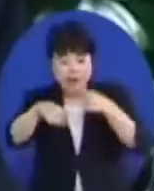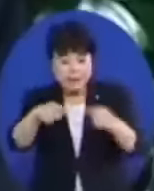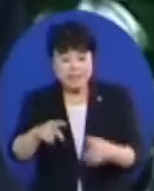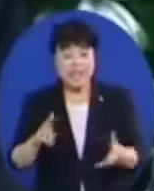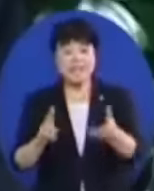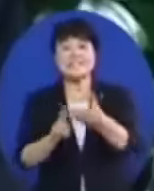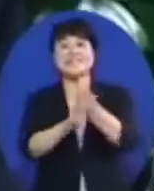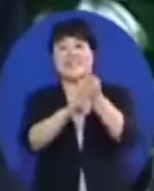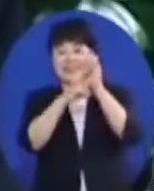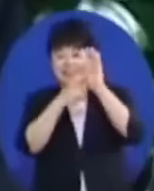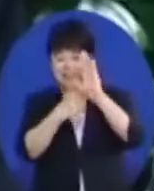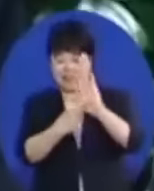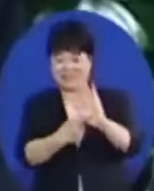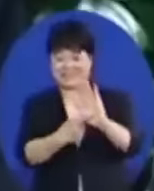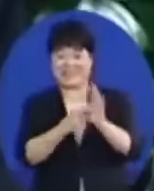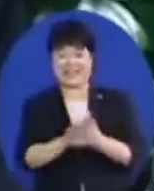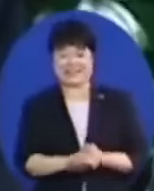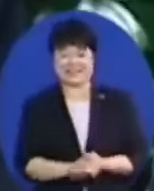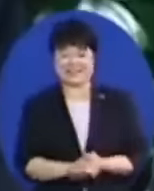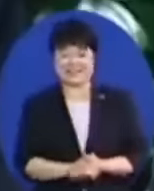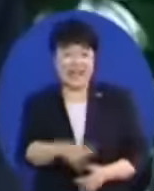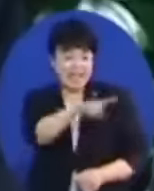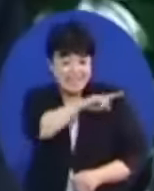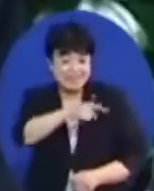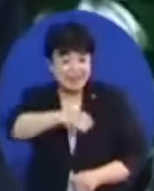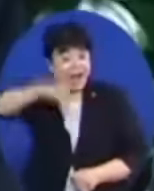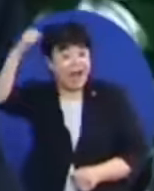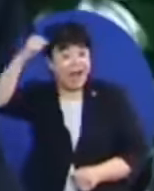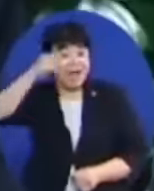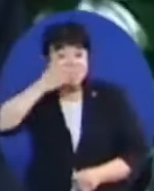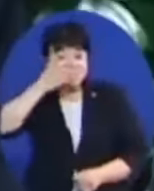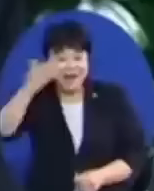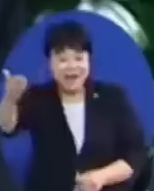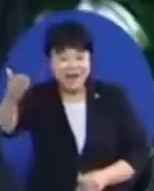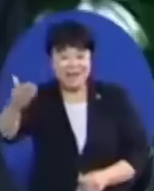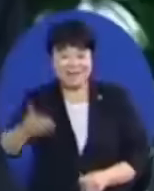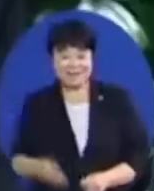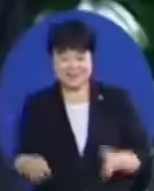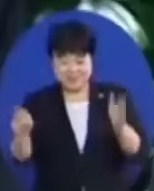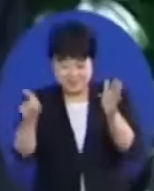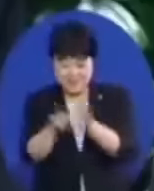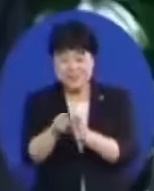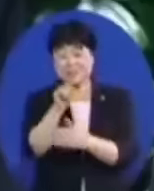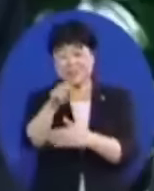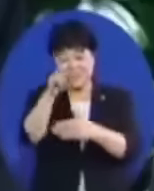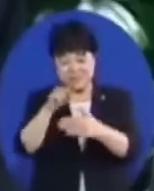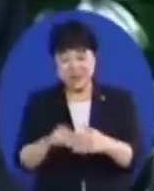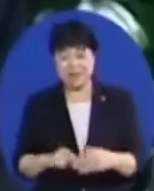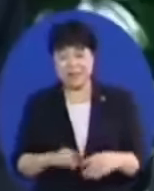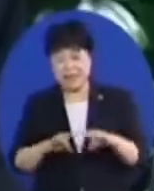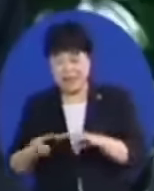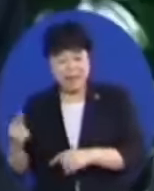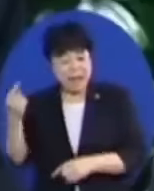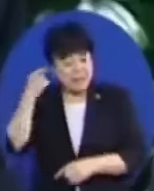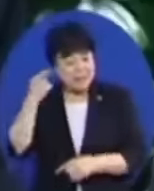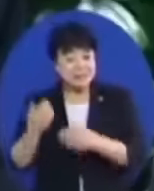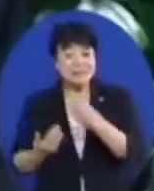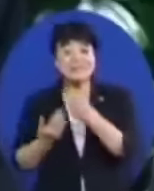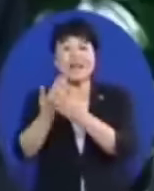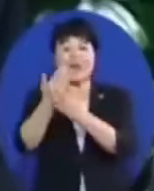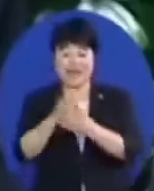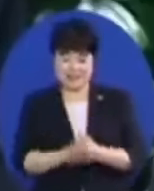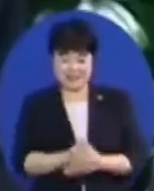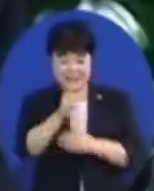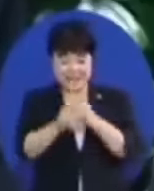놀라운 기적이 일어나게 됐던 것입니다. 그는 1등을 했던 것입니다. 이처럼 믿음은 우리 마음속에 레마를 들음으로 일어납니다. 그러므로